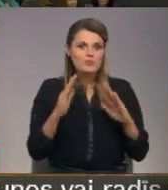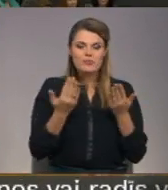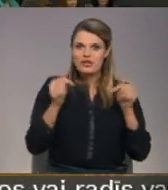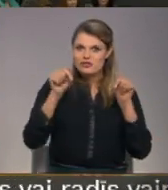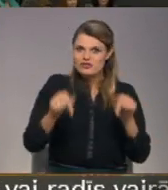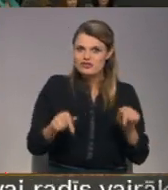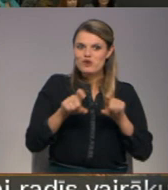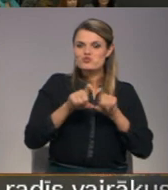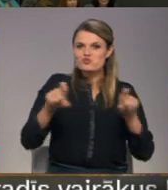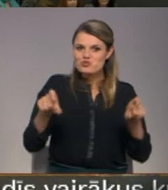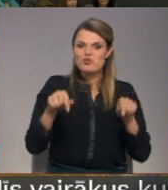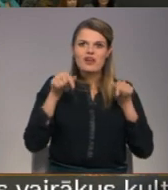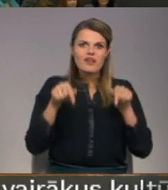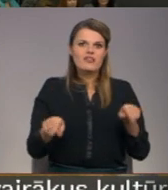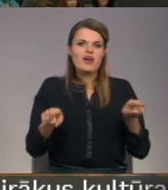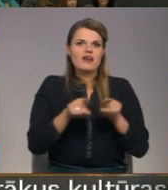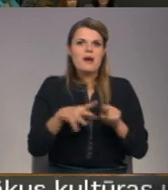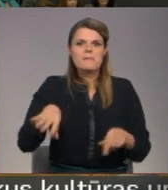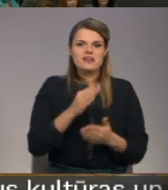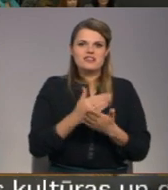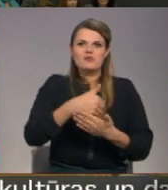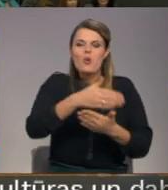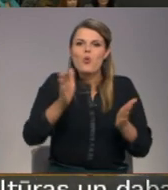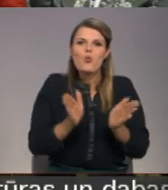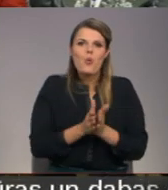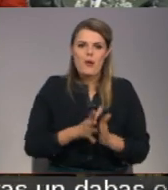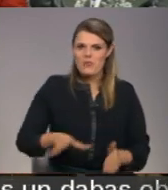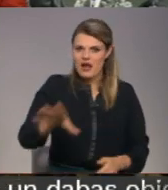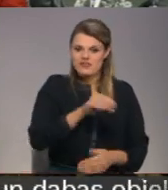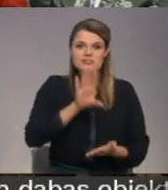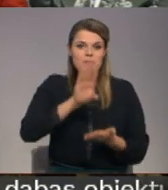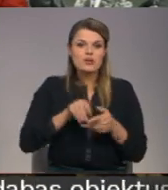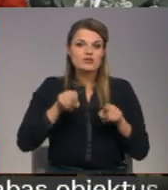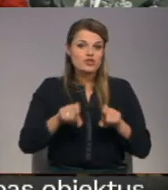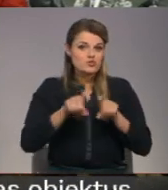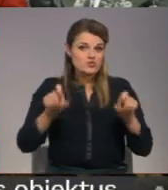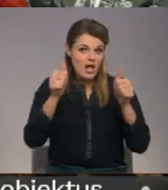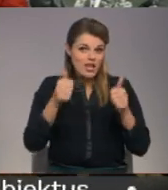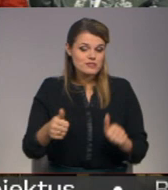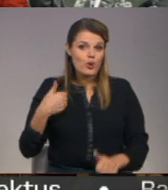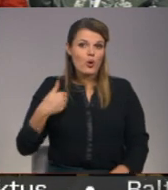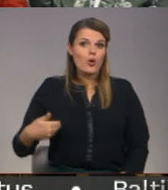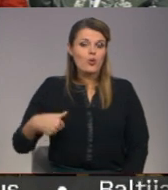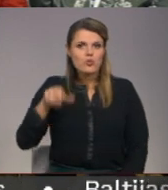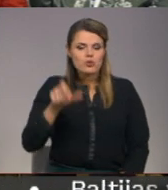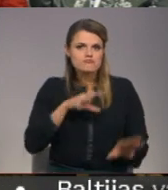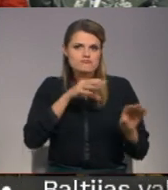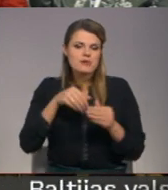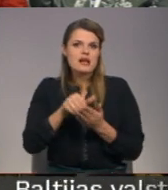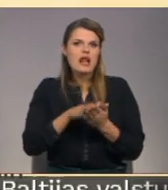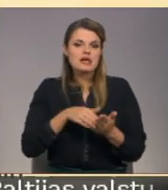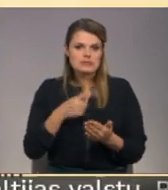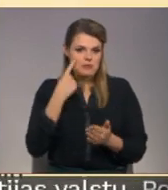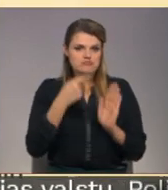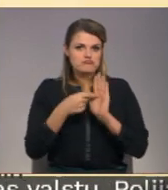Šita skola, tai ir tā, ka mēs esam kopīgi. Pieredze par šādu skolas izveidošanu Kuldīgsnieks Mēlšies no Krāslavas